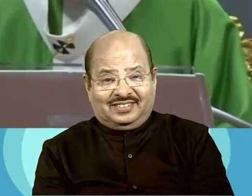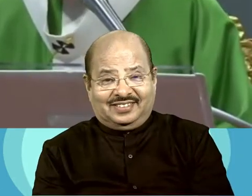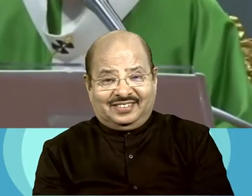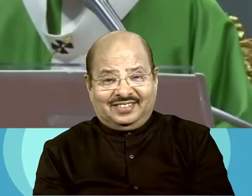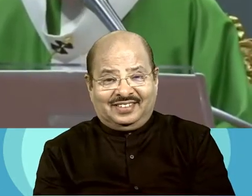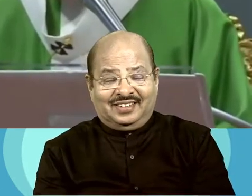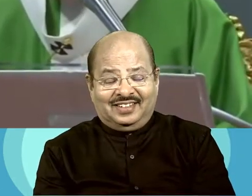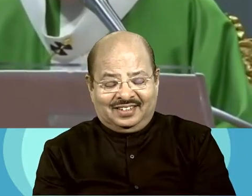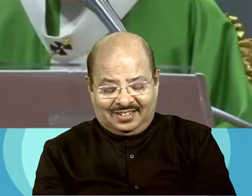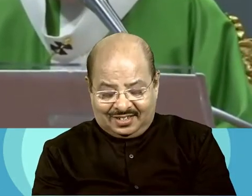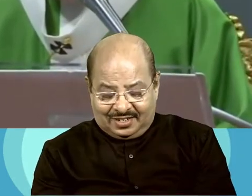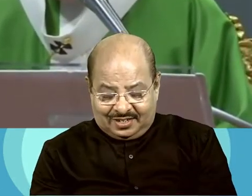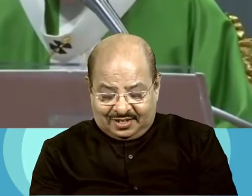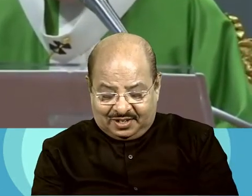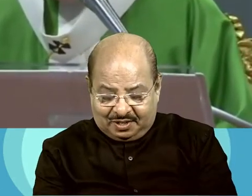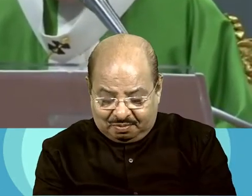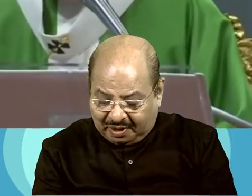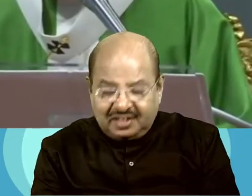ശക്തമാണ്.